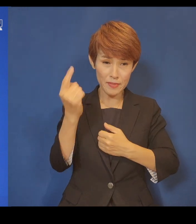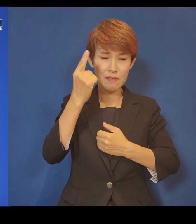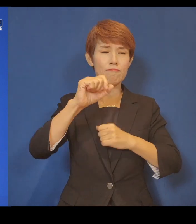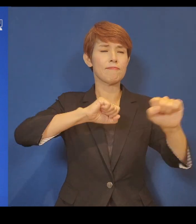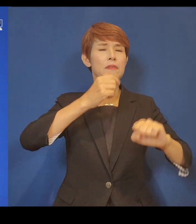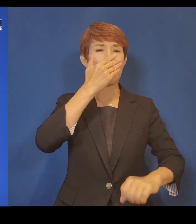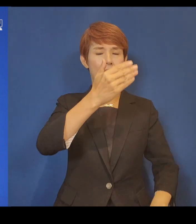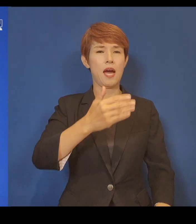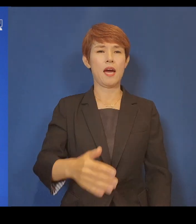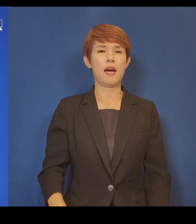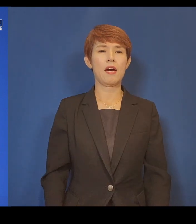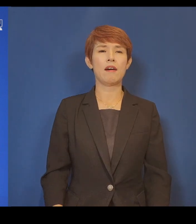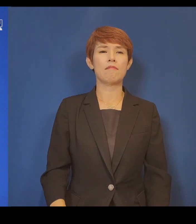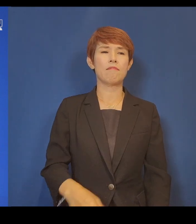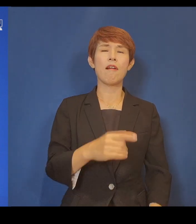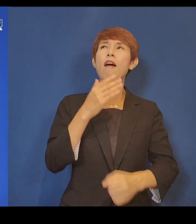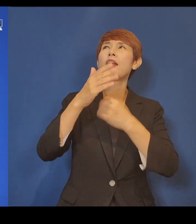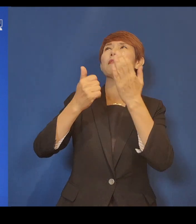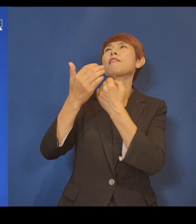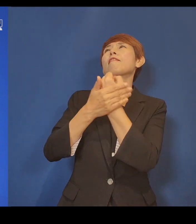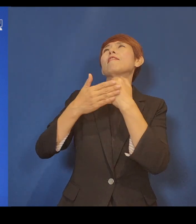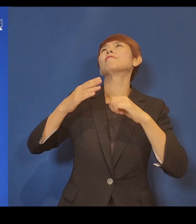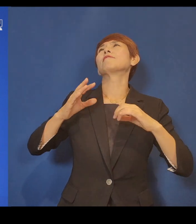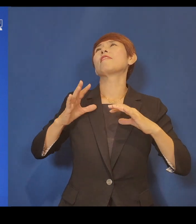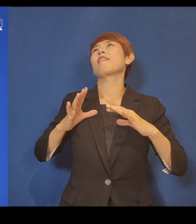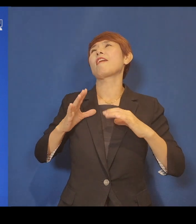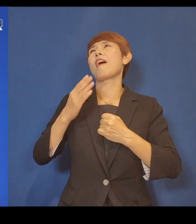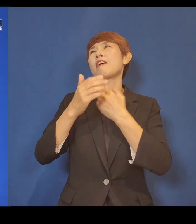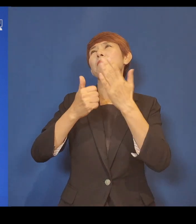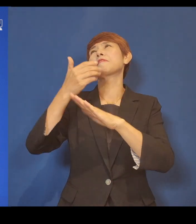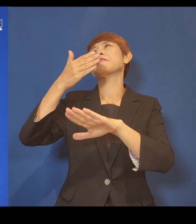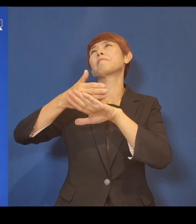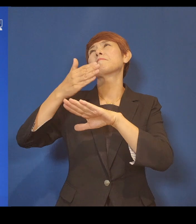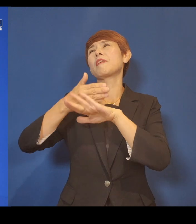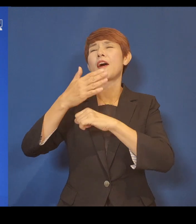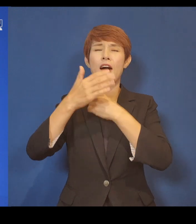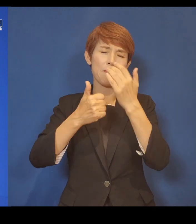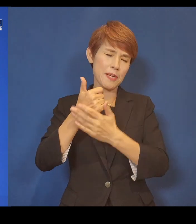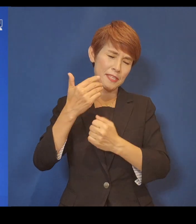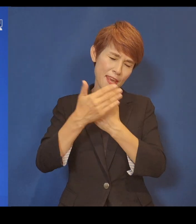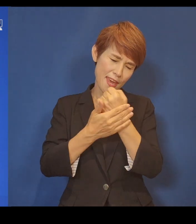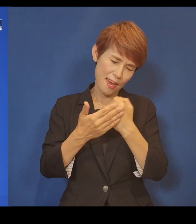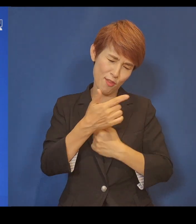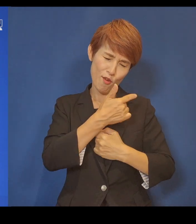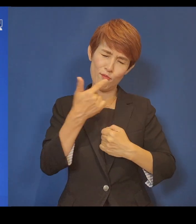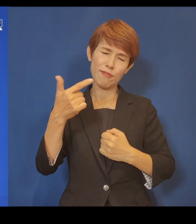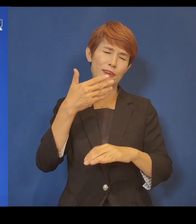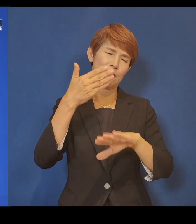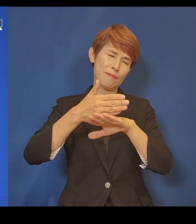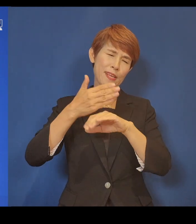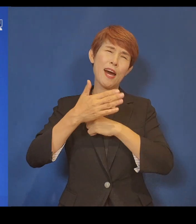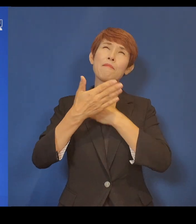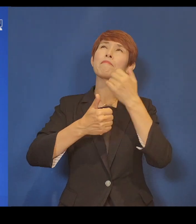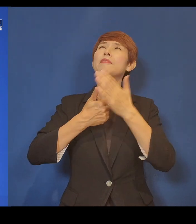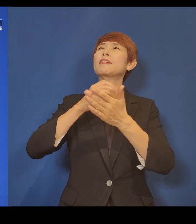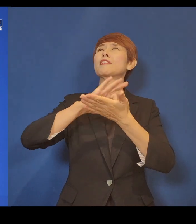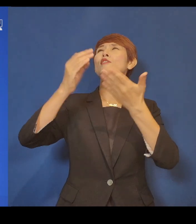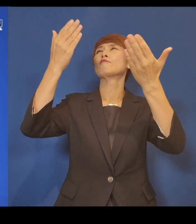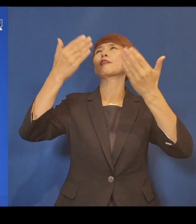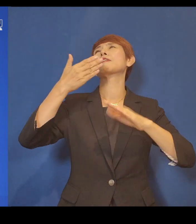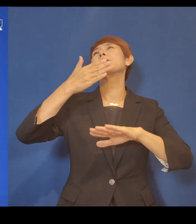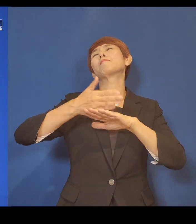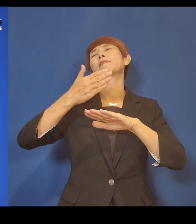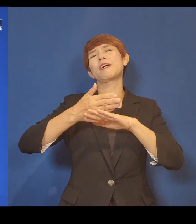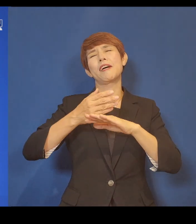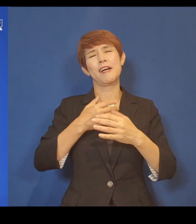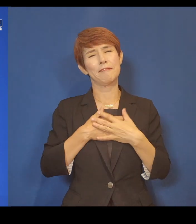그런 사람들은 늘 하나님의 은혜를 자랑해요. 하나님의 은혜를 간증합니다. 하나님이 날 써주심을 감사하며